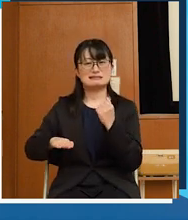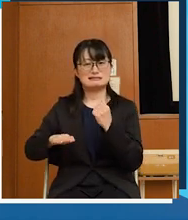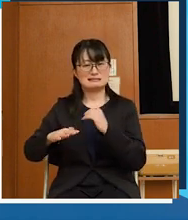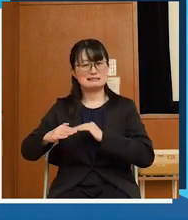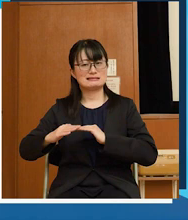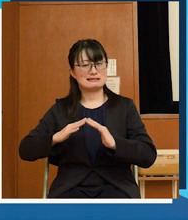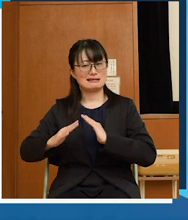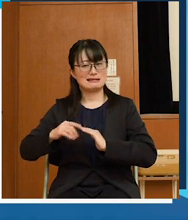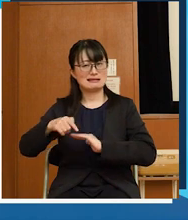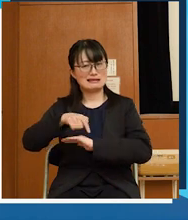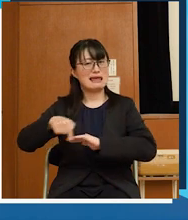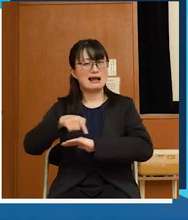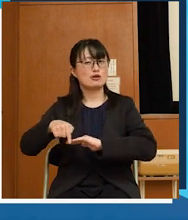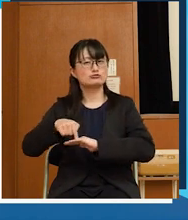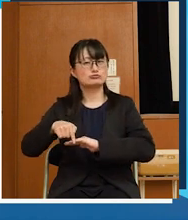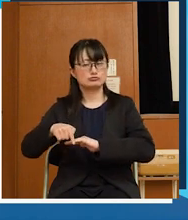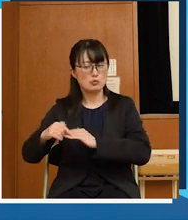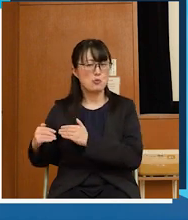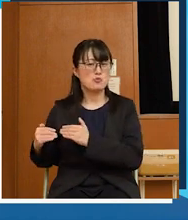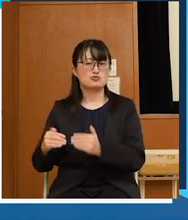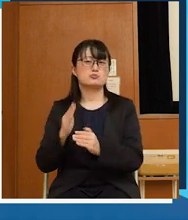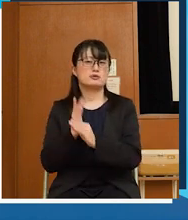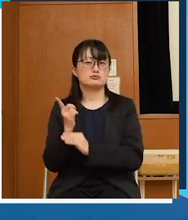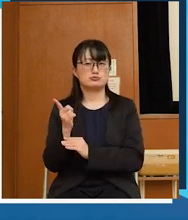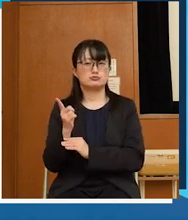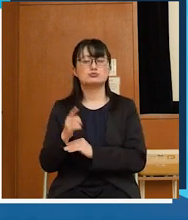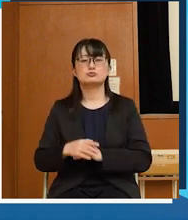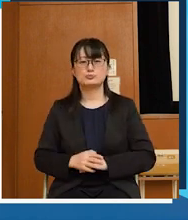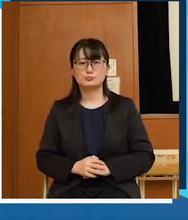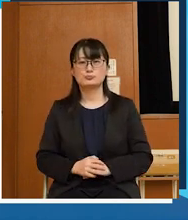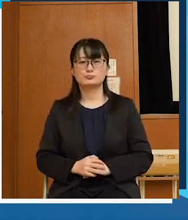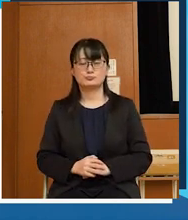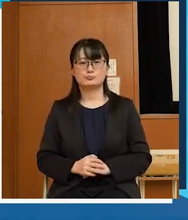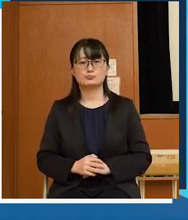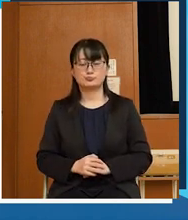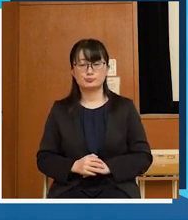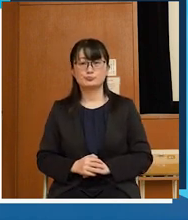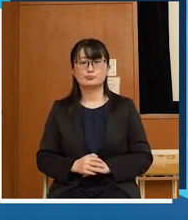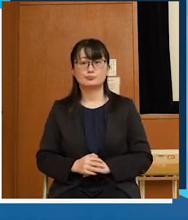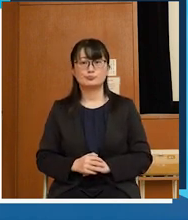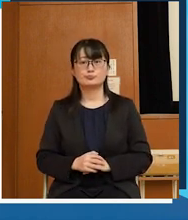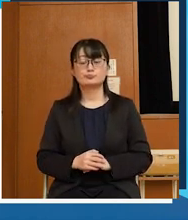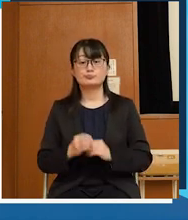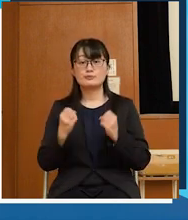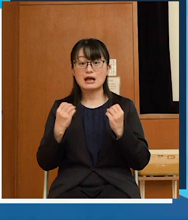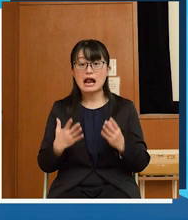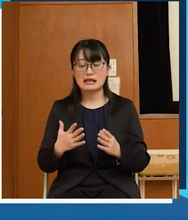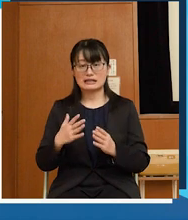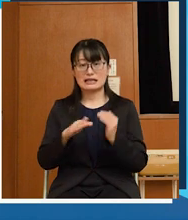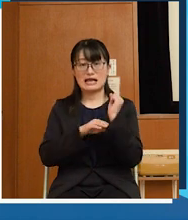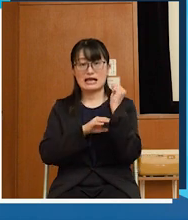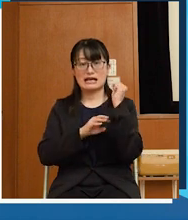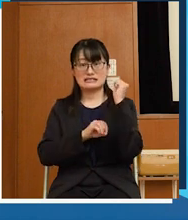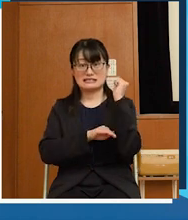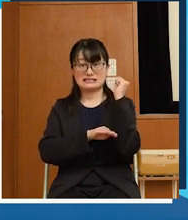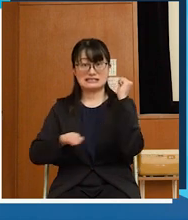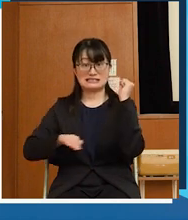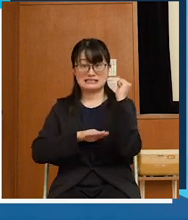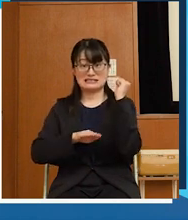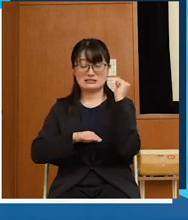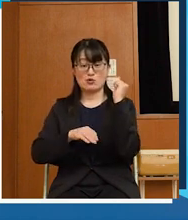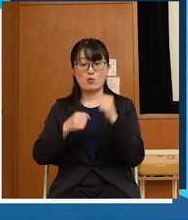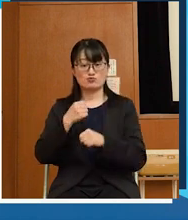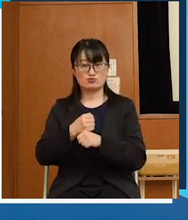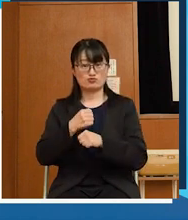新基地建設工事はキャンプシワ部というアメリカの海兵隊の基地の沖合いを埋め立て新たな基地を作るというものでえ先ほども